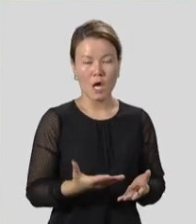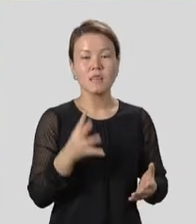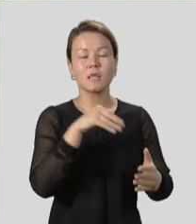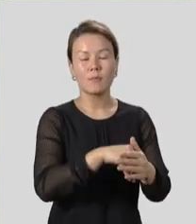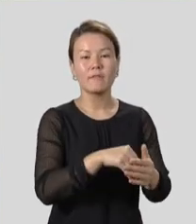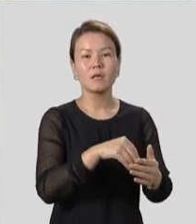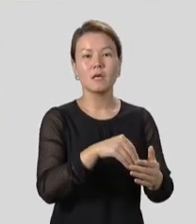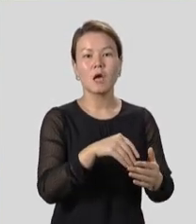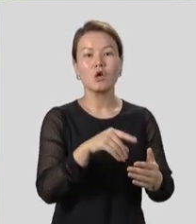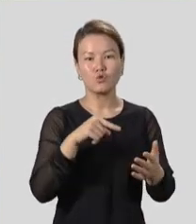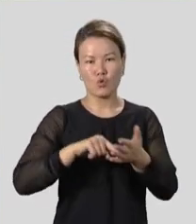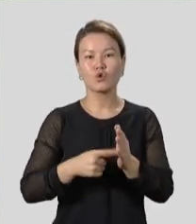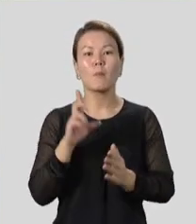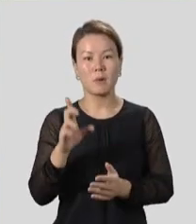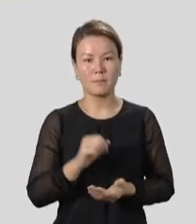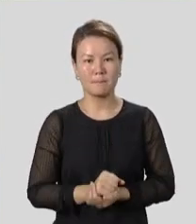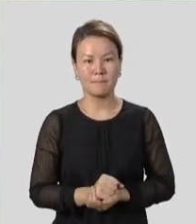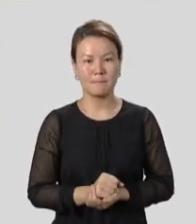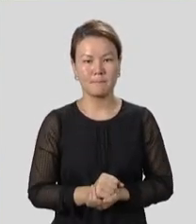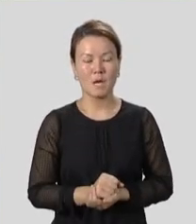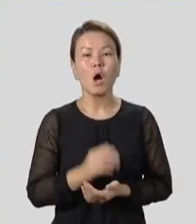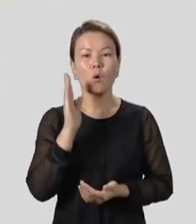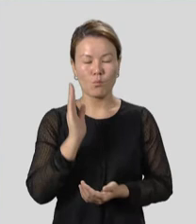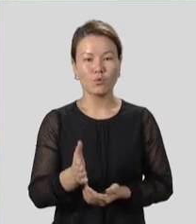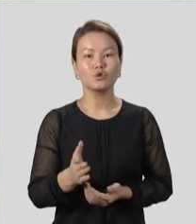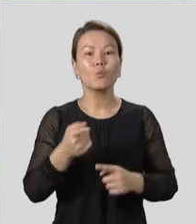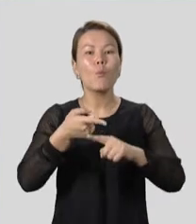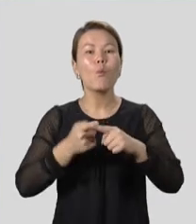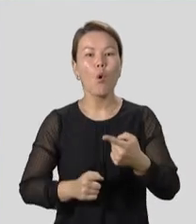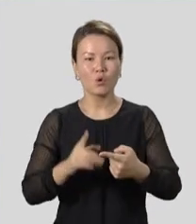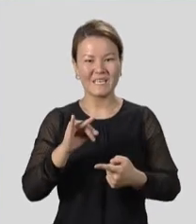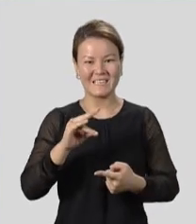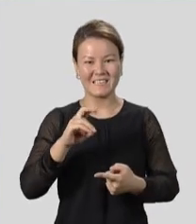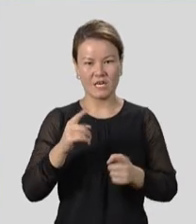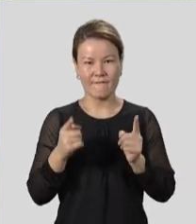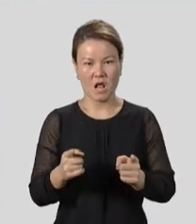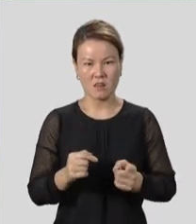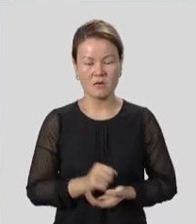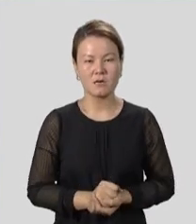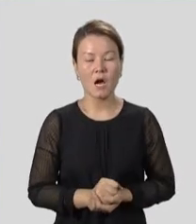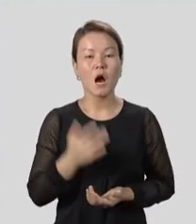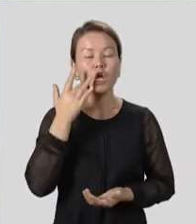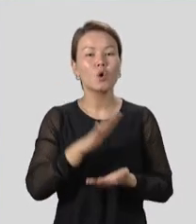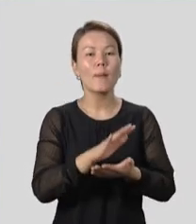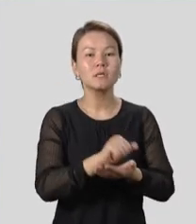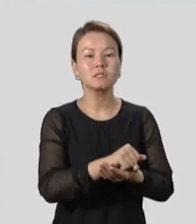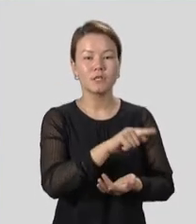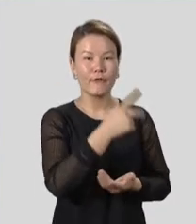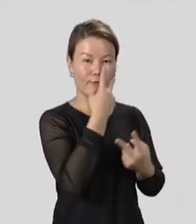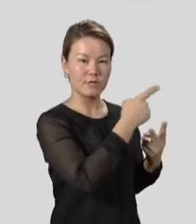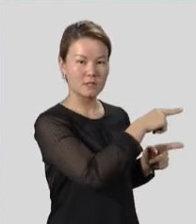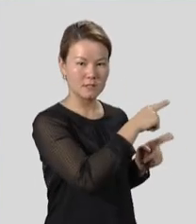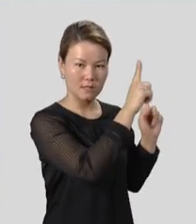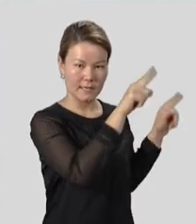добавлена точка Б. Получится полуинтервал, который обозначают, как вы видите на